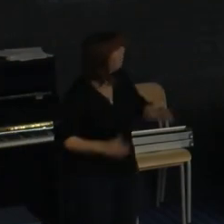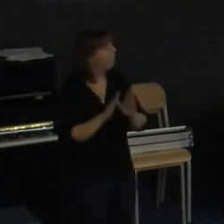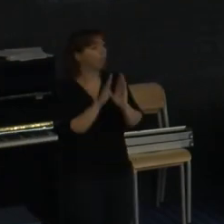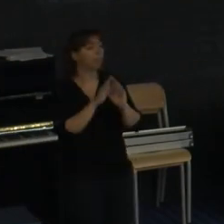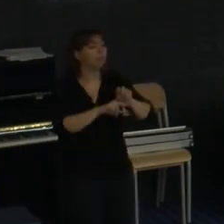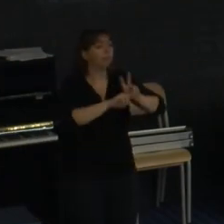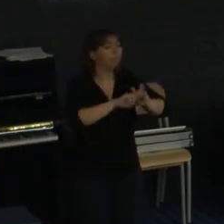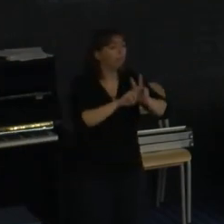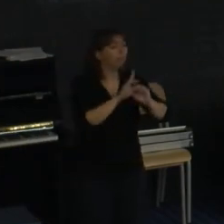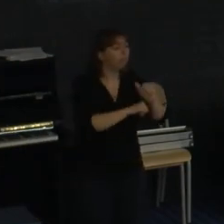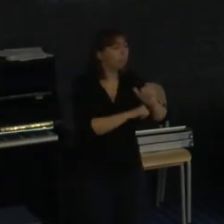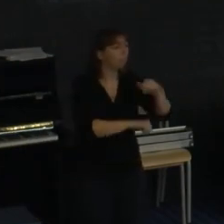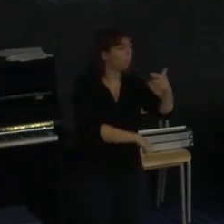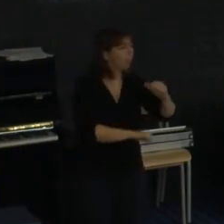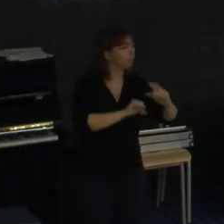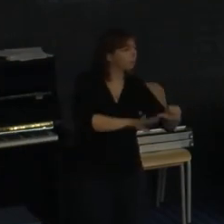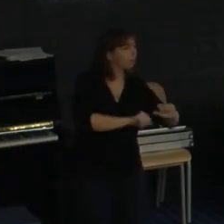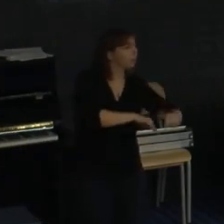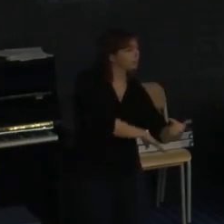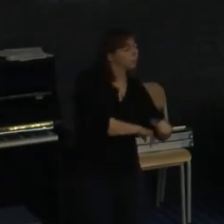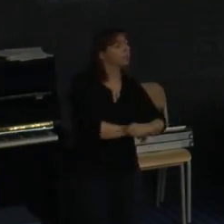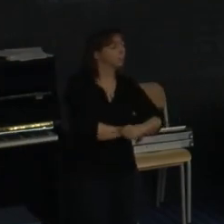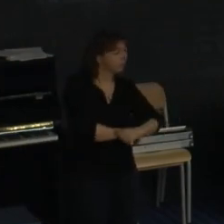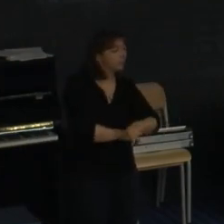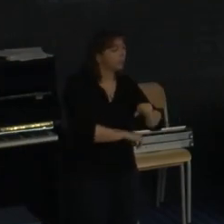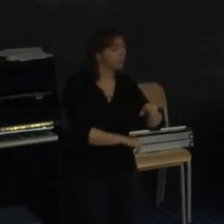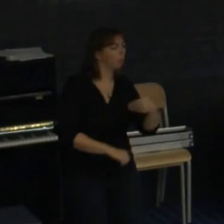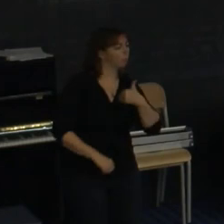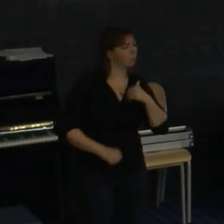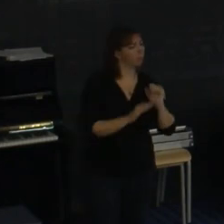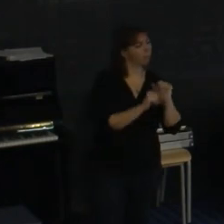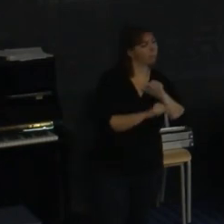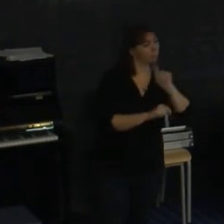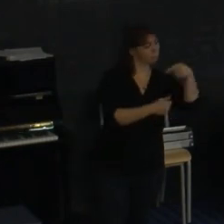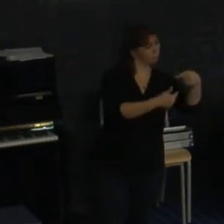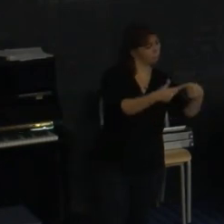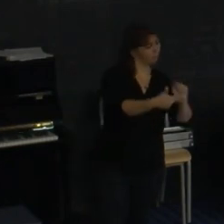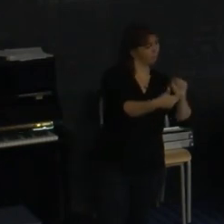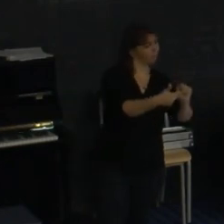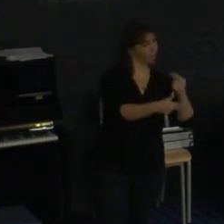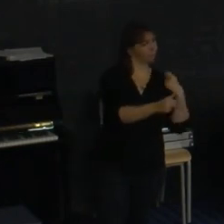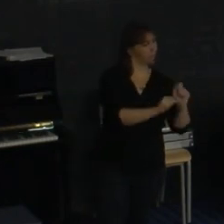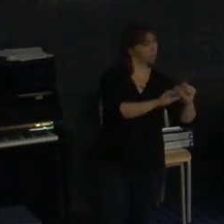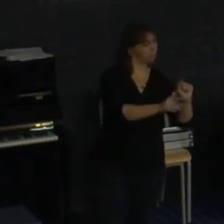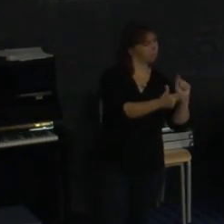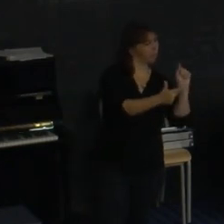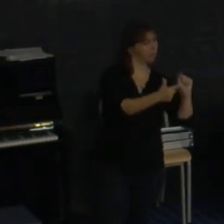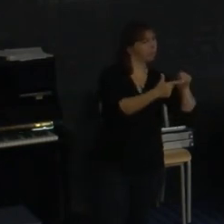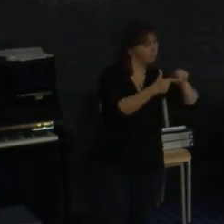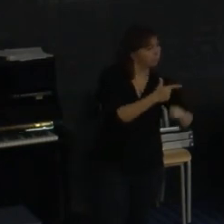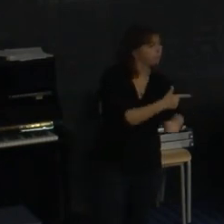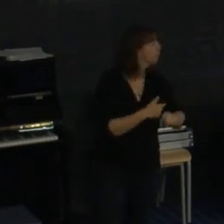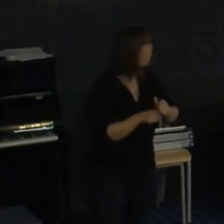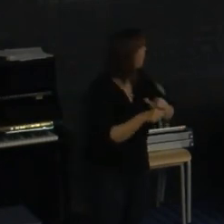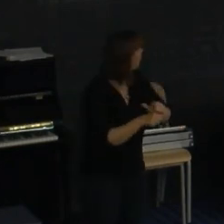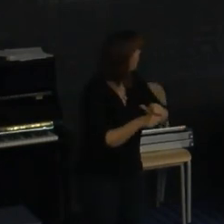numéro 7, la numéro 12. Je vais dire, voilà, ben, je vais sélectionner la frame numéro 7, qui est celle-là, et je vais regarder les locales. Bon, bah